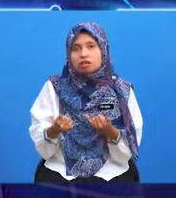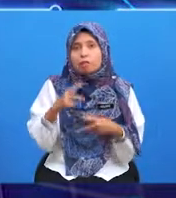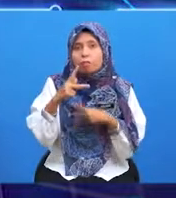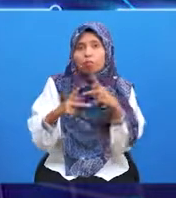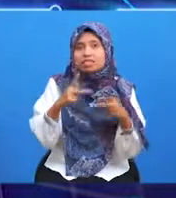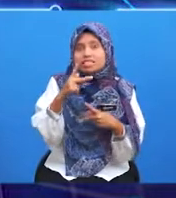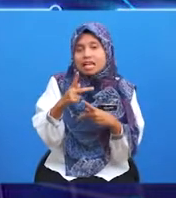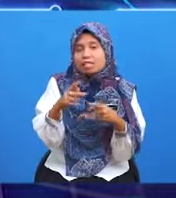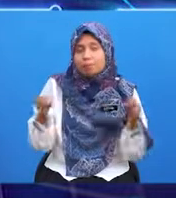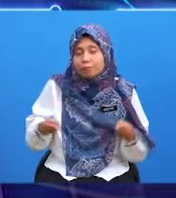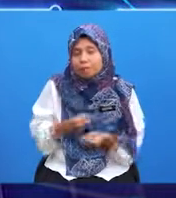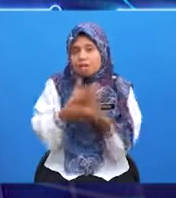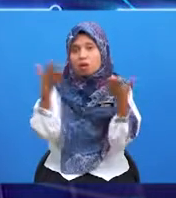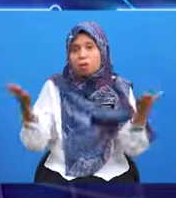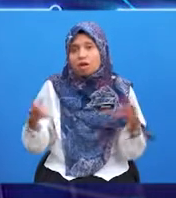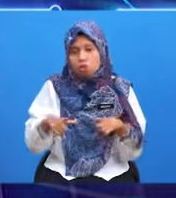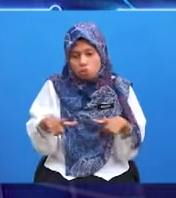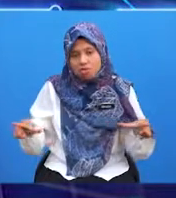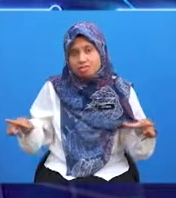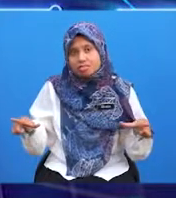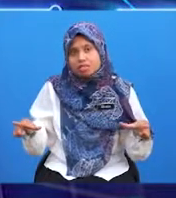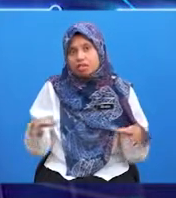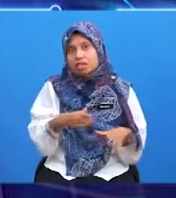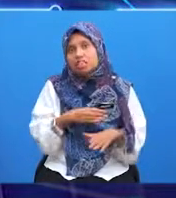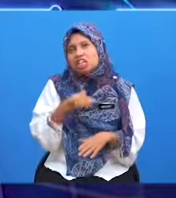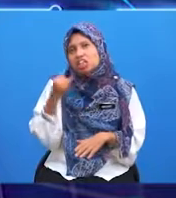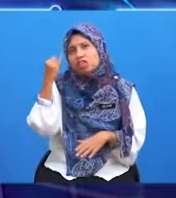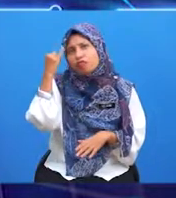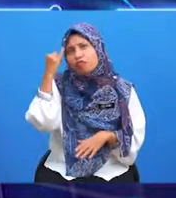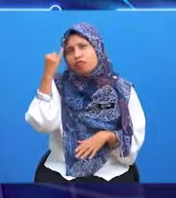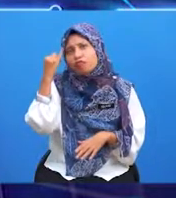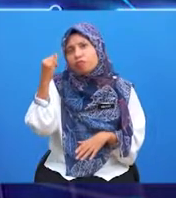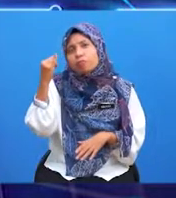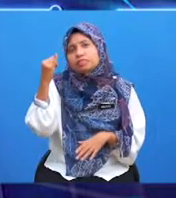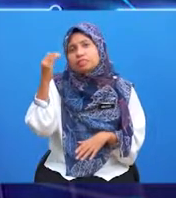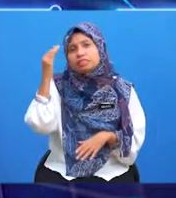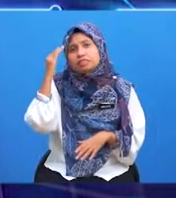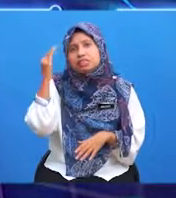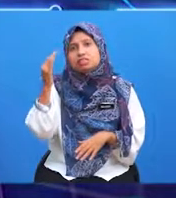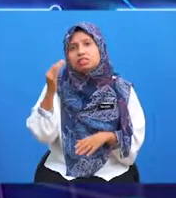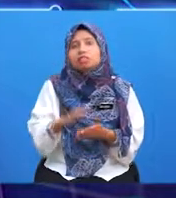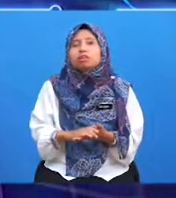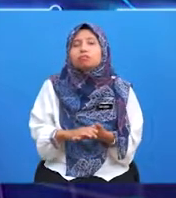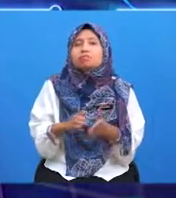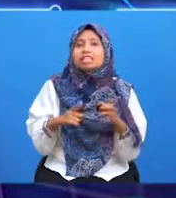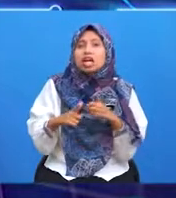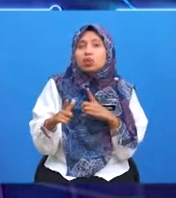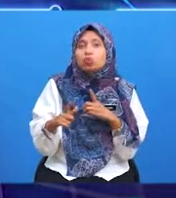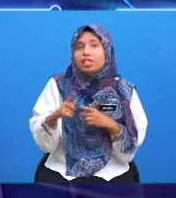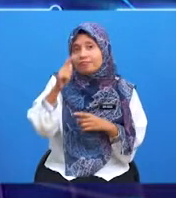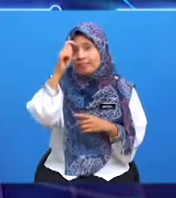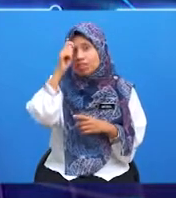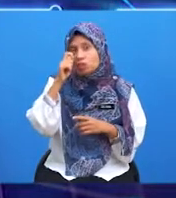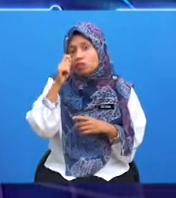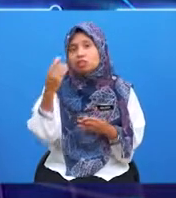proses penyebarluasan maklumat dan informasi dilakukan melalui teknologi